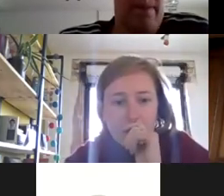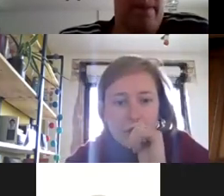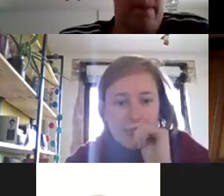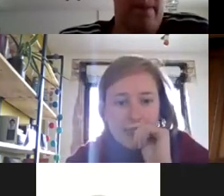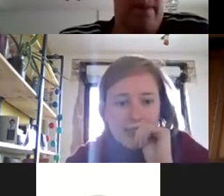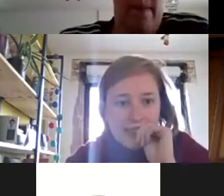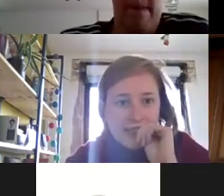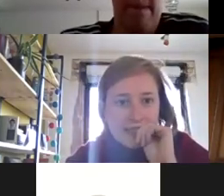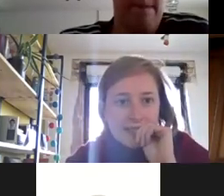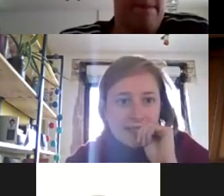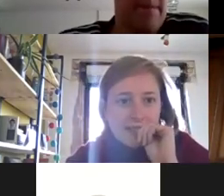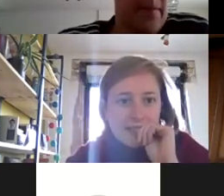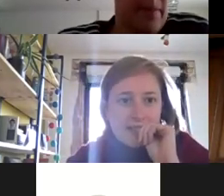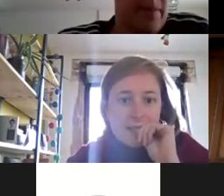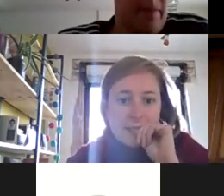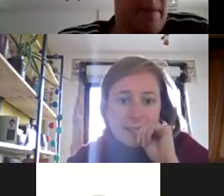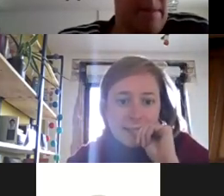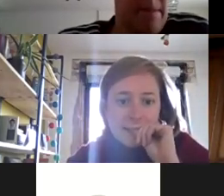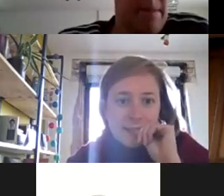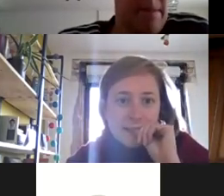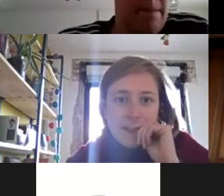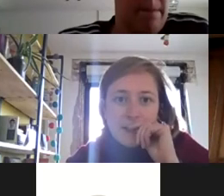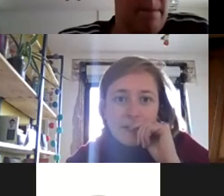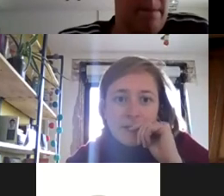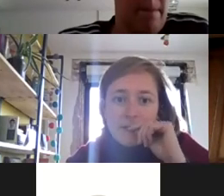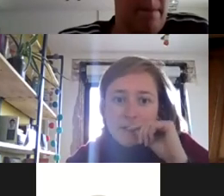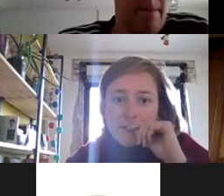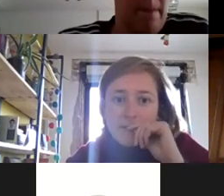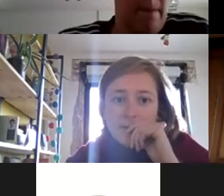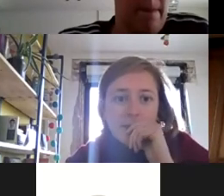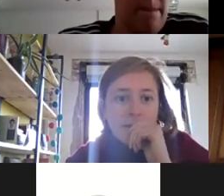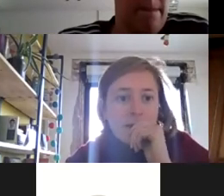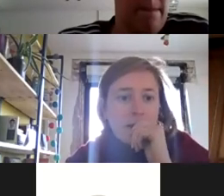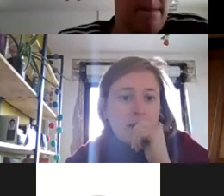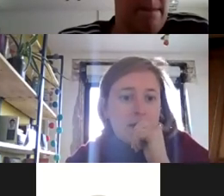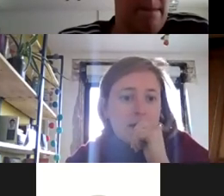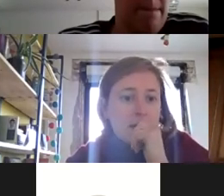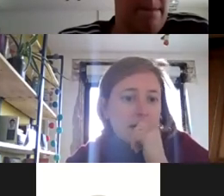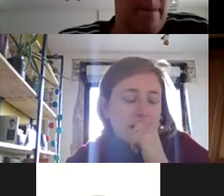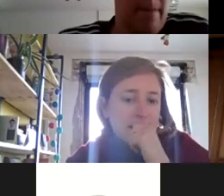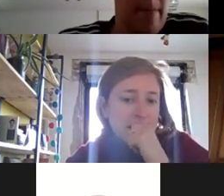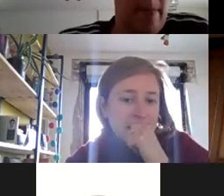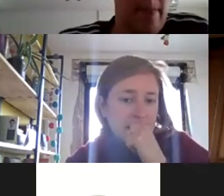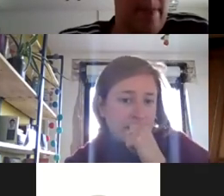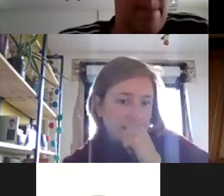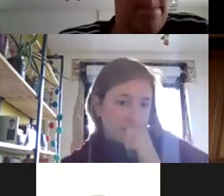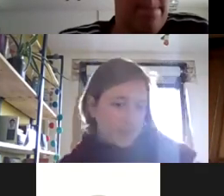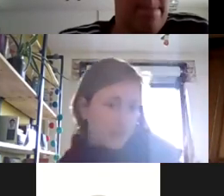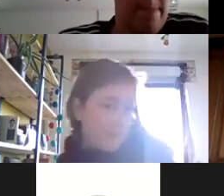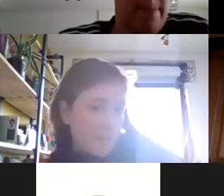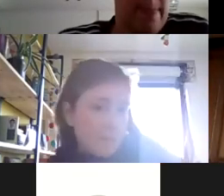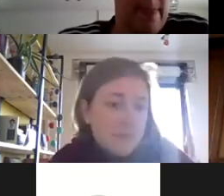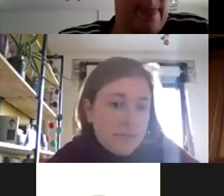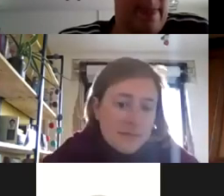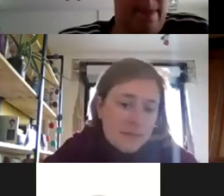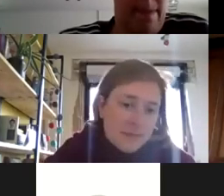de website komen. Het is niet dat we de PowerPoint doormailen. Is dat op de website. Dus gewoon op de website. Eigenlijk, ik zal wel gewoon de PowerPoint naar alle deelnemers gewoon doorsturen.